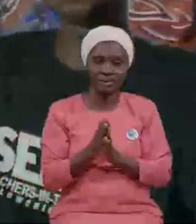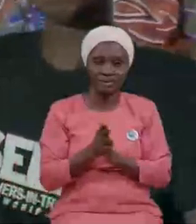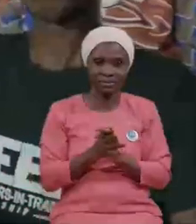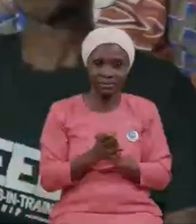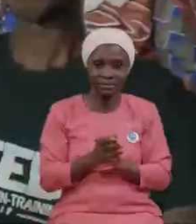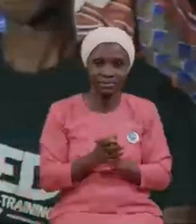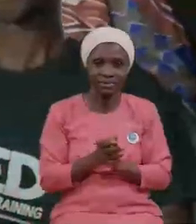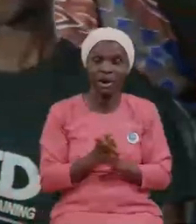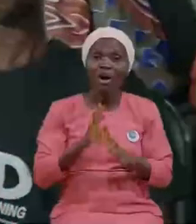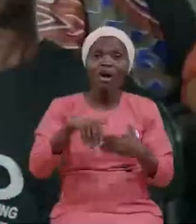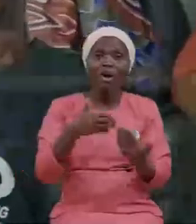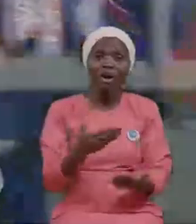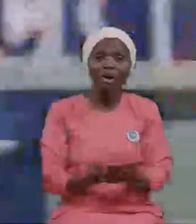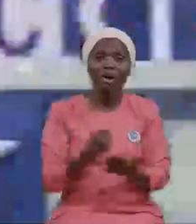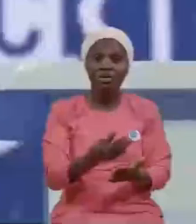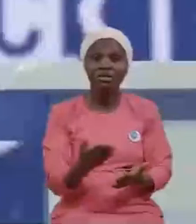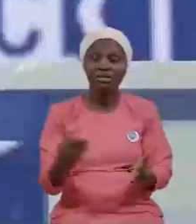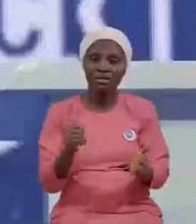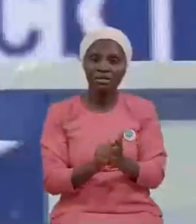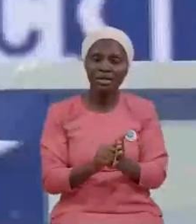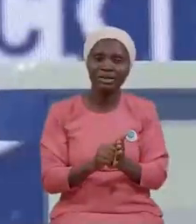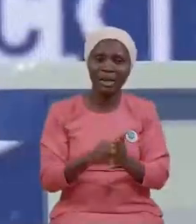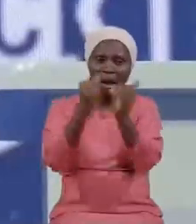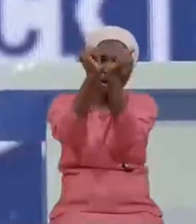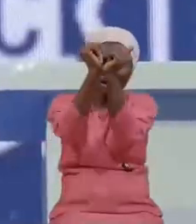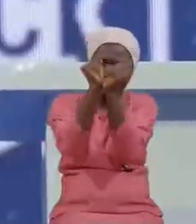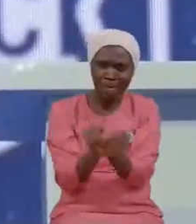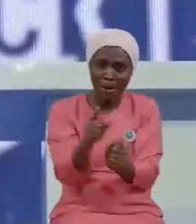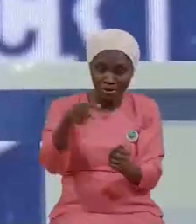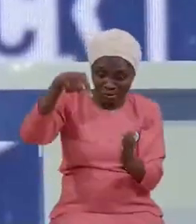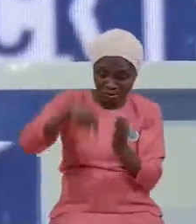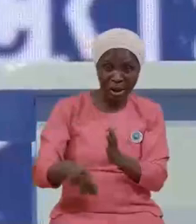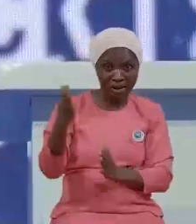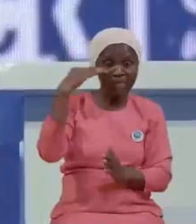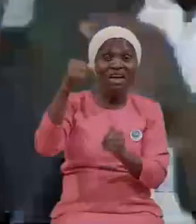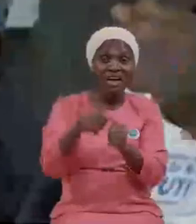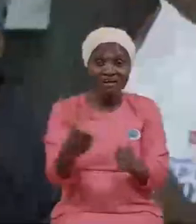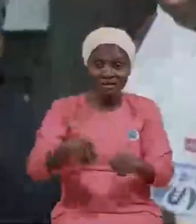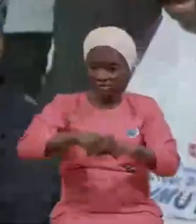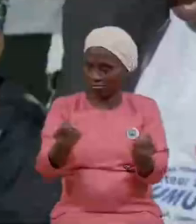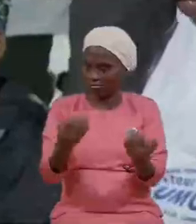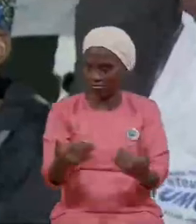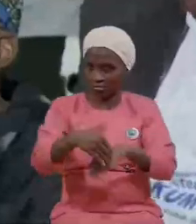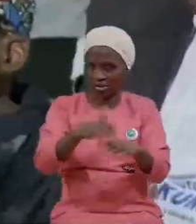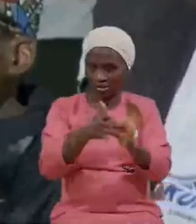Tout ce qui t'avait maintenu sur place avant, tout est brisé ce soir.